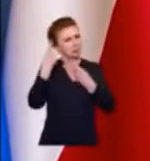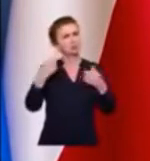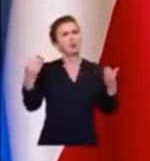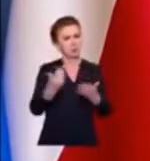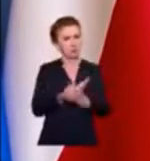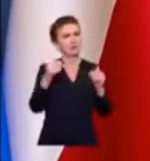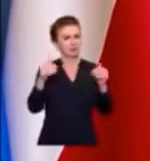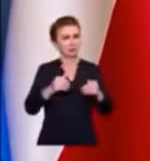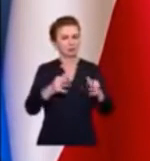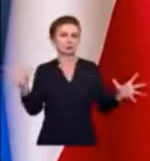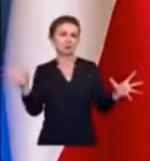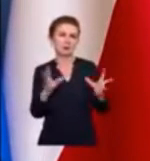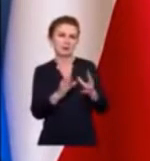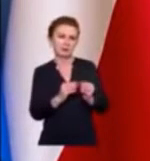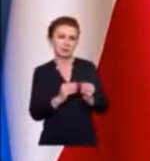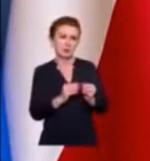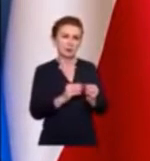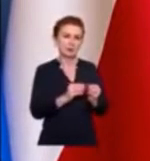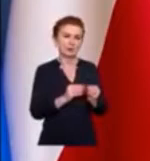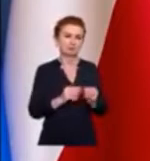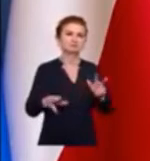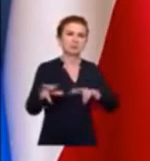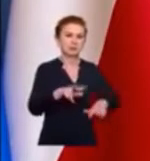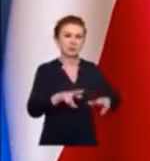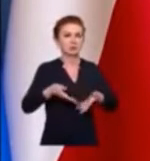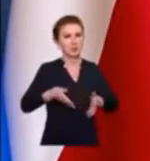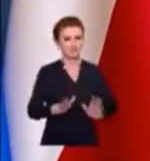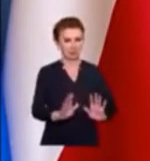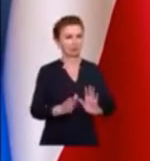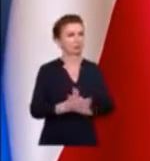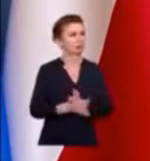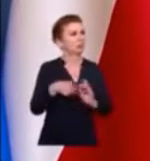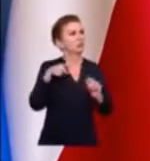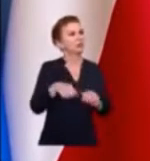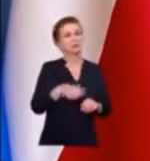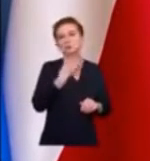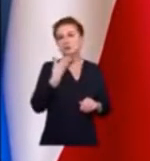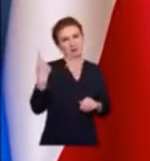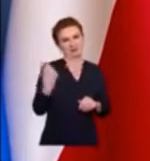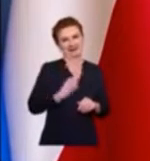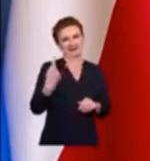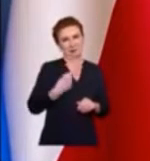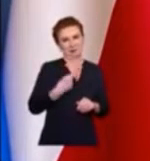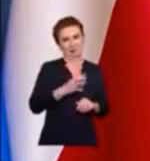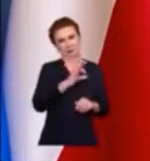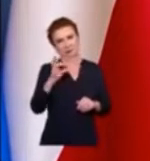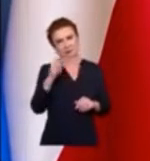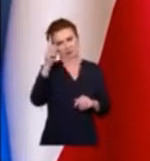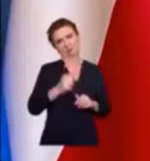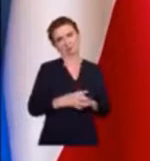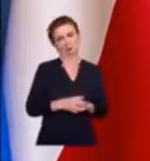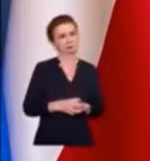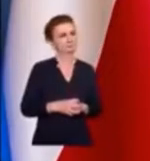powrotem te pory rodzinne, ale tak jak powiedziałem, tutaj zakazu jakiegokolwiek odgórnego myśmy nie